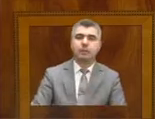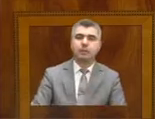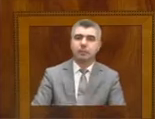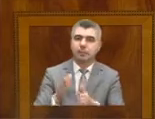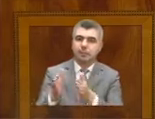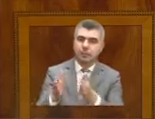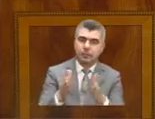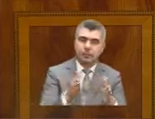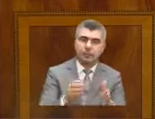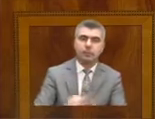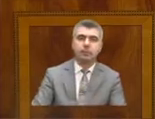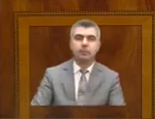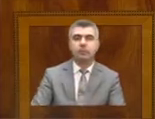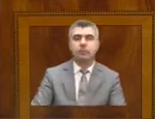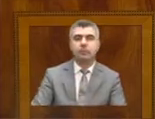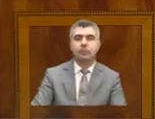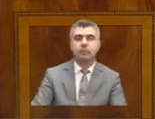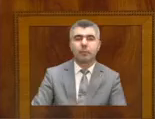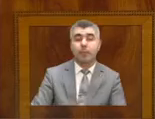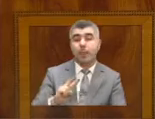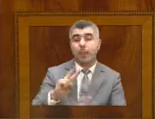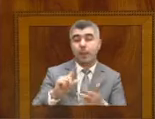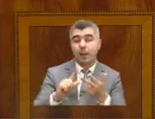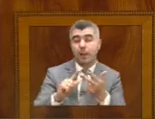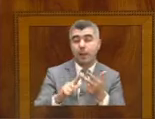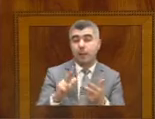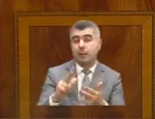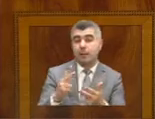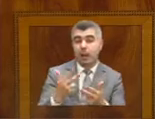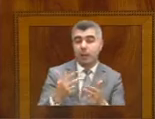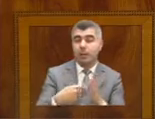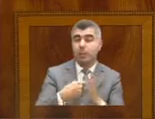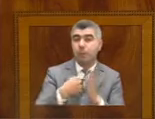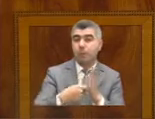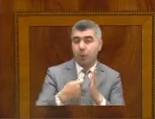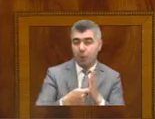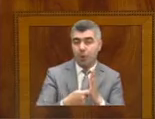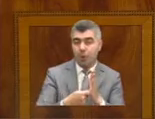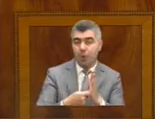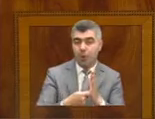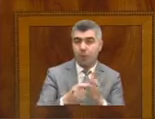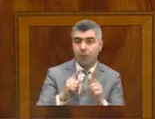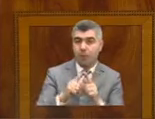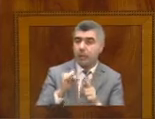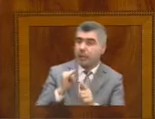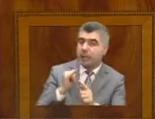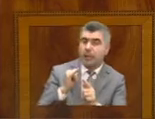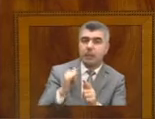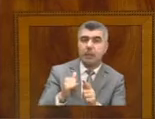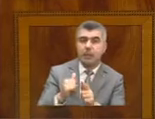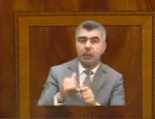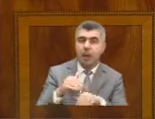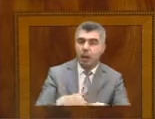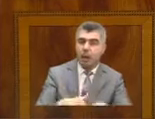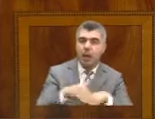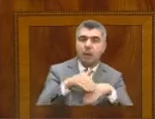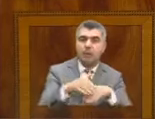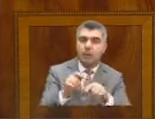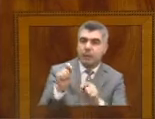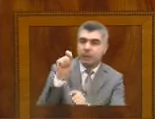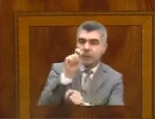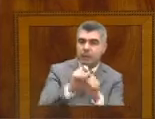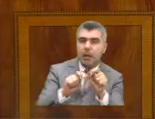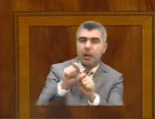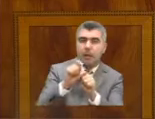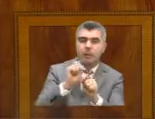حضرات السيدات والسادة، بالنسبة للرهان الثالث لمشروع والمتمثل في مواصلة تنفيذ الإصلاحات الهيكلية